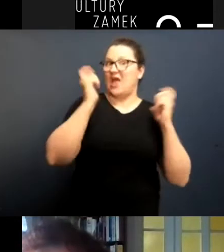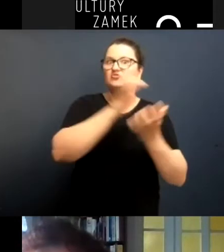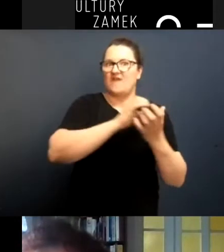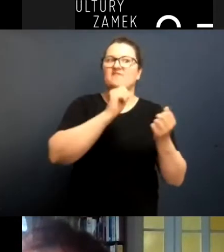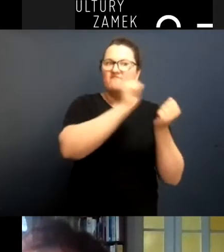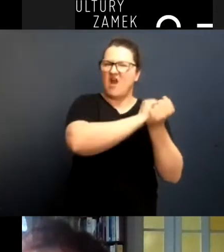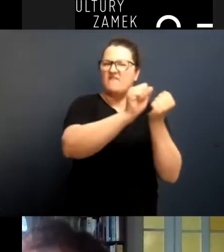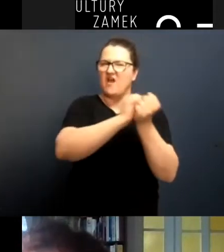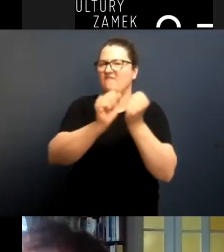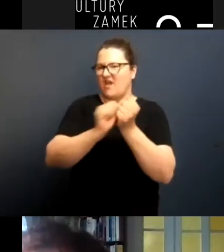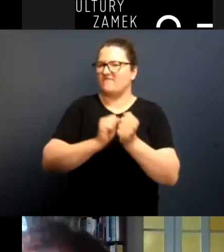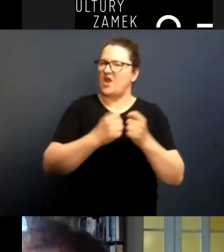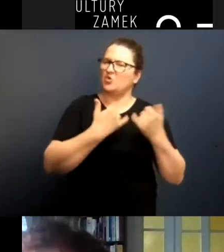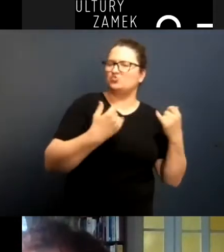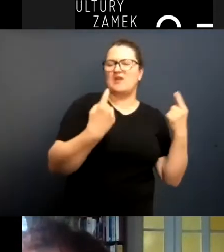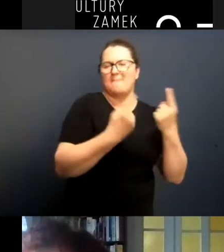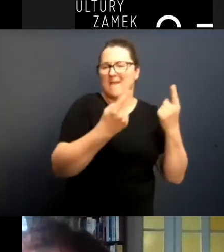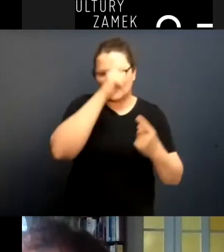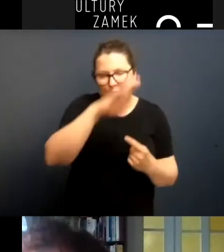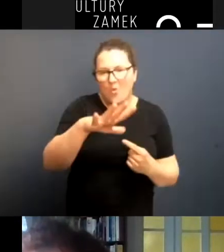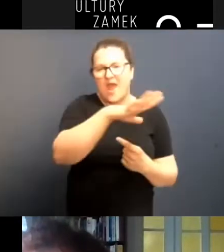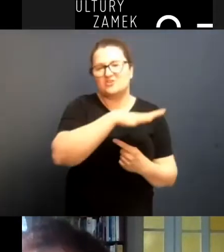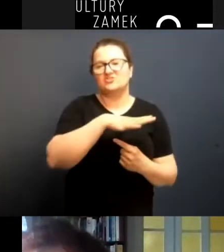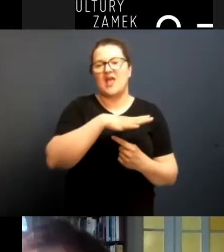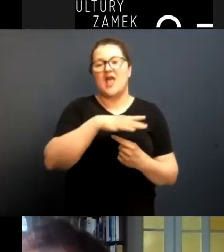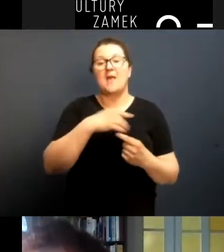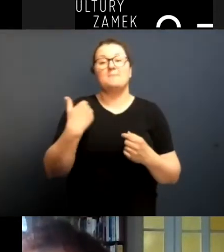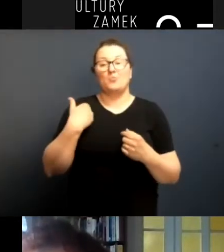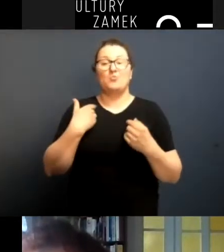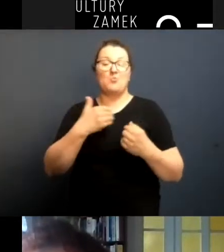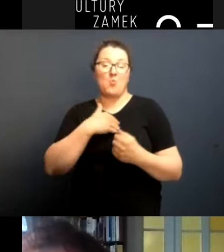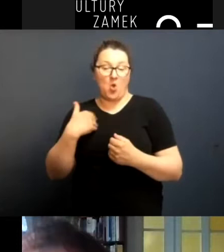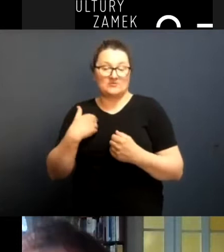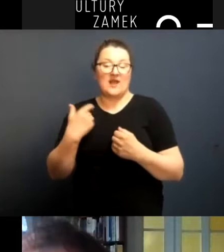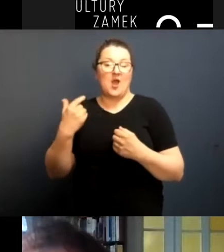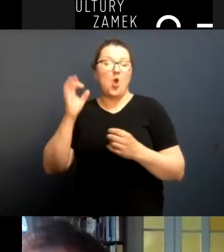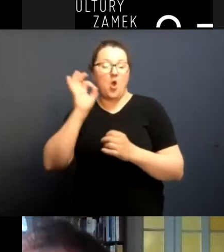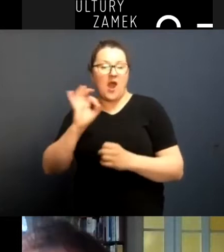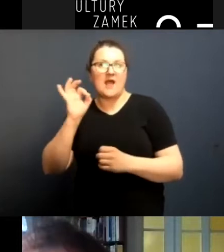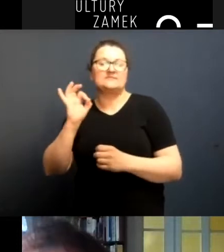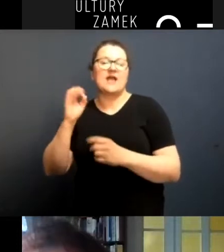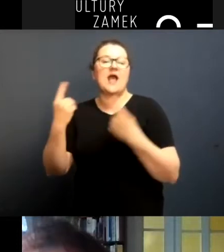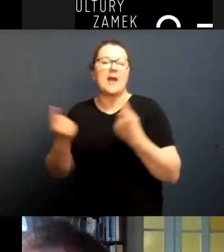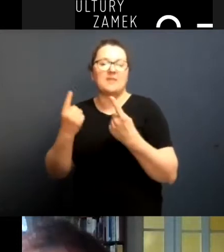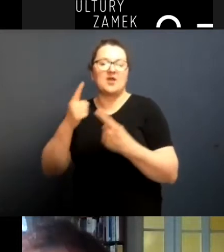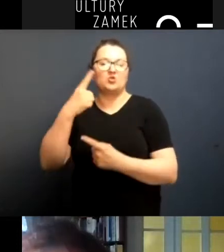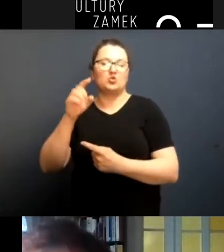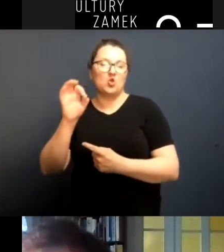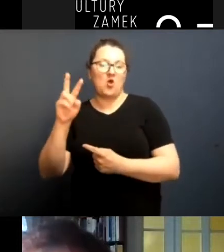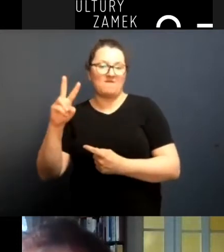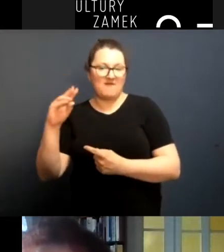z którymi na świecie się walczy poprzez różne kampanie społeczne. W Polsce mieliśmy okazję przy